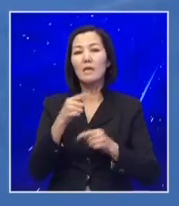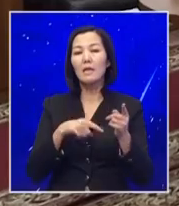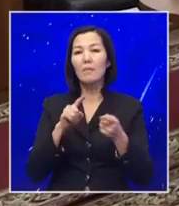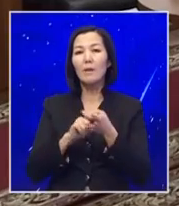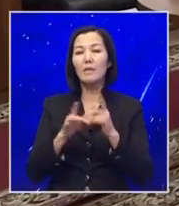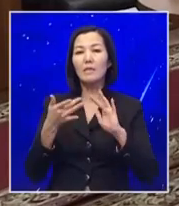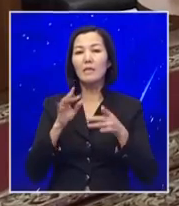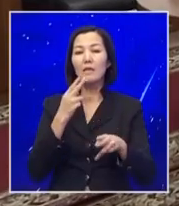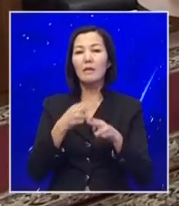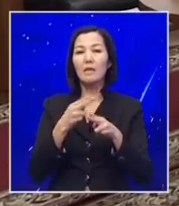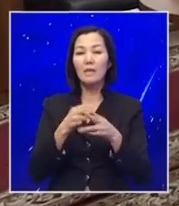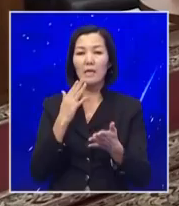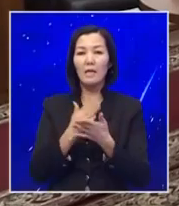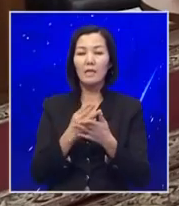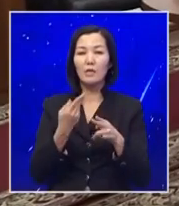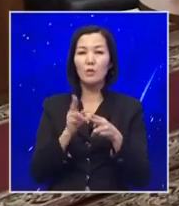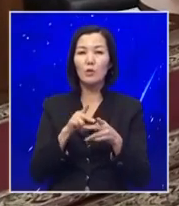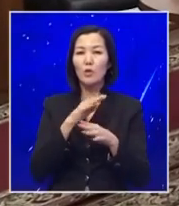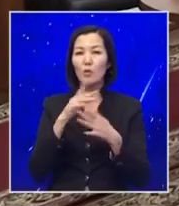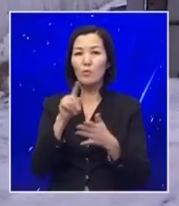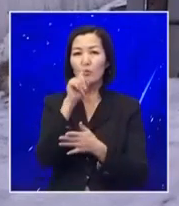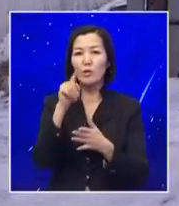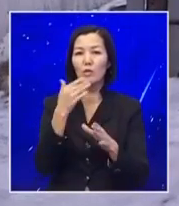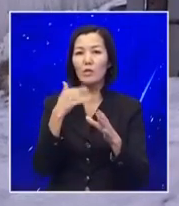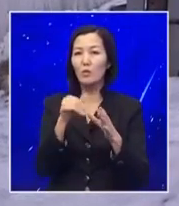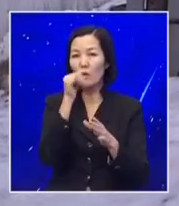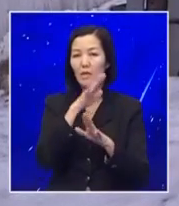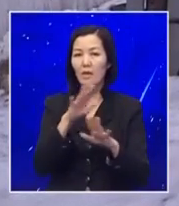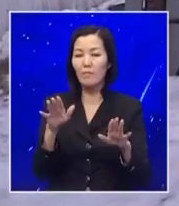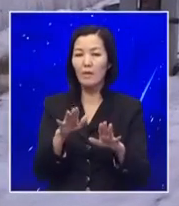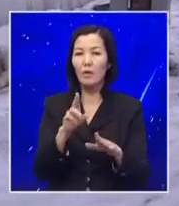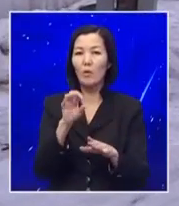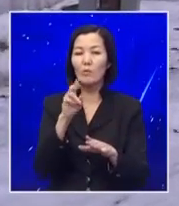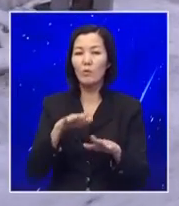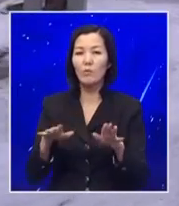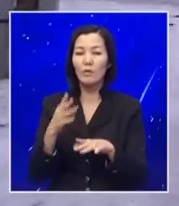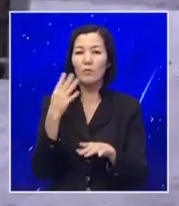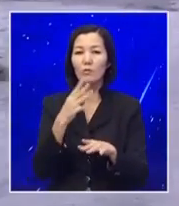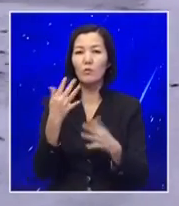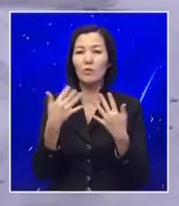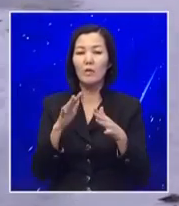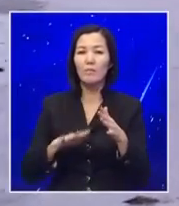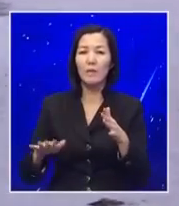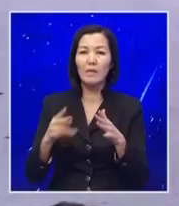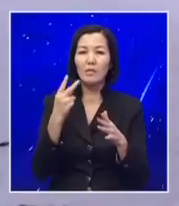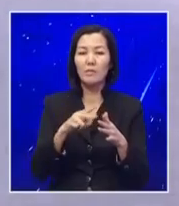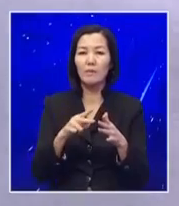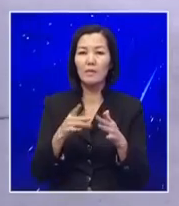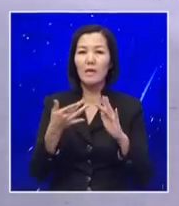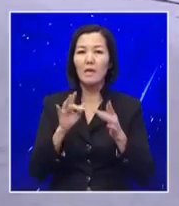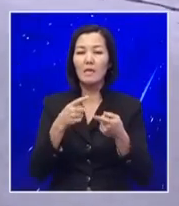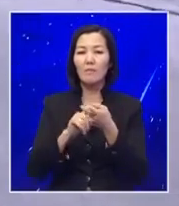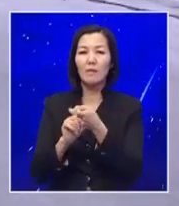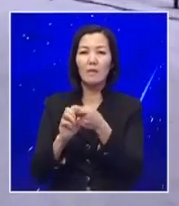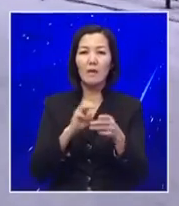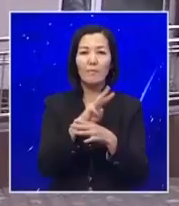орнатуға интернет кедергі келтірді. Сондықтан көпшілік сауалдарын жолдай алмады. Айта кетейік, Көксу ауданында 34 елді мекеннің 20-сы ғана интернет